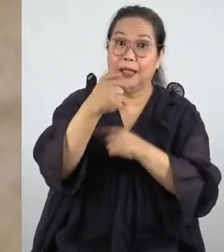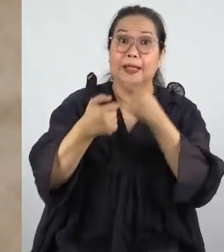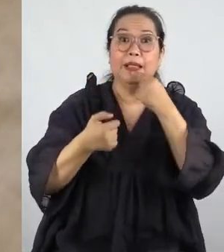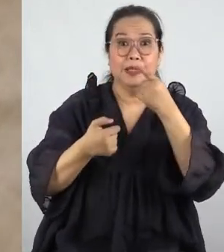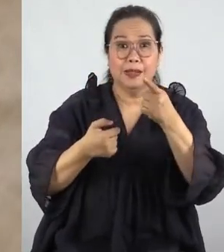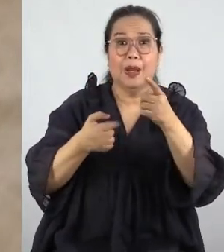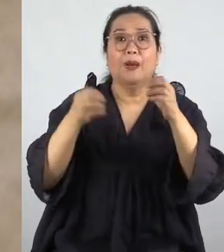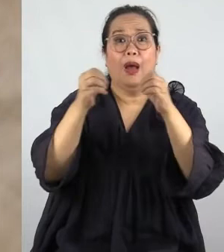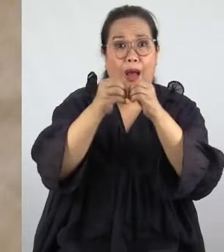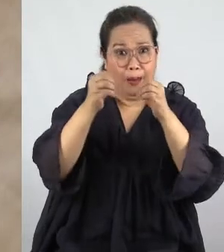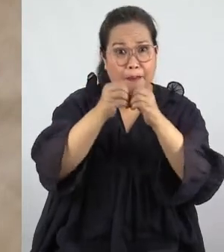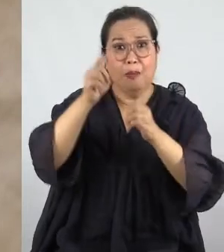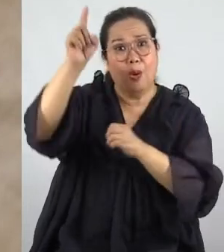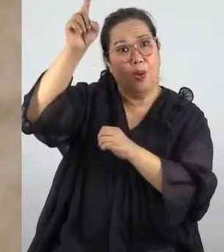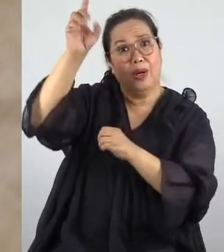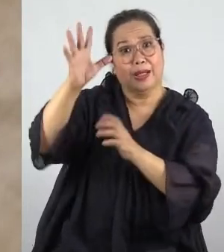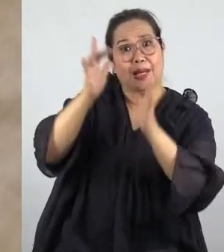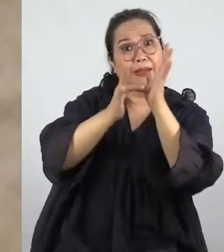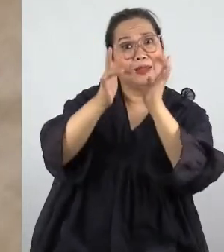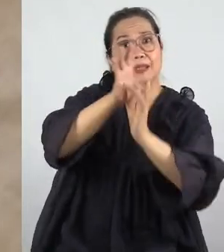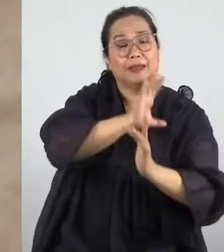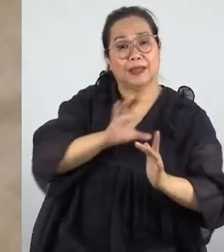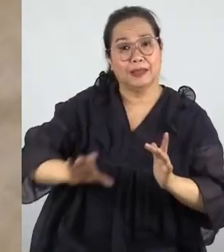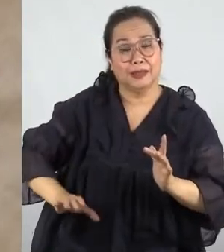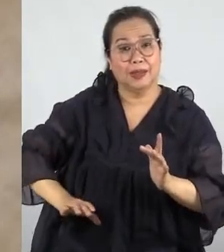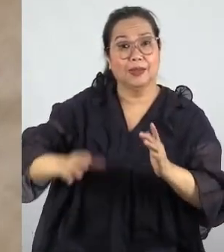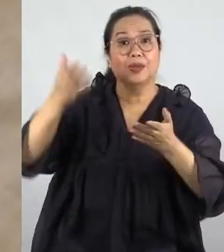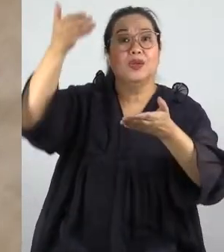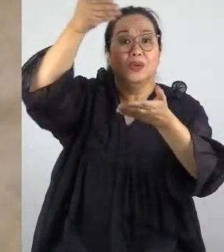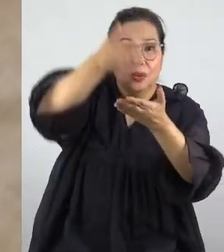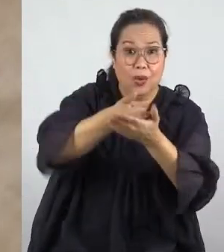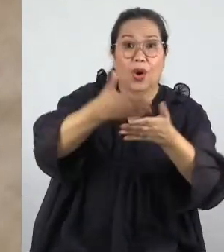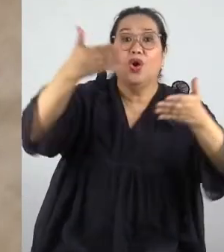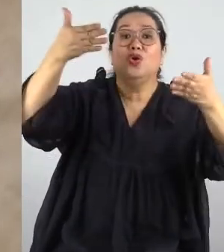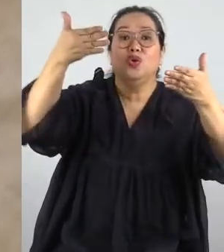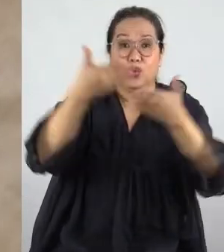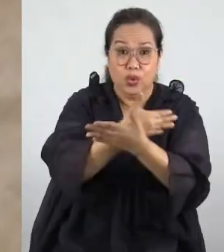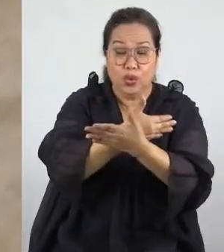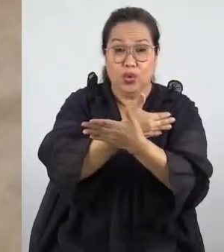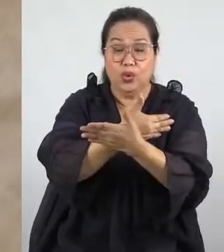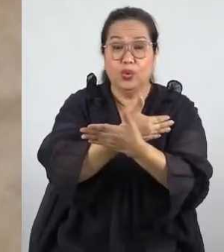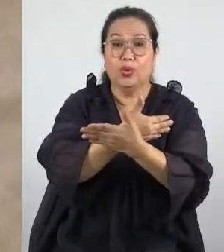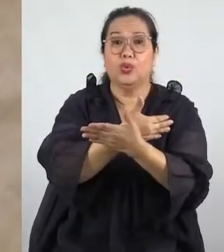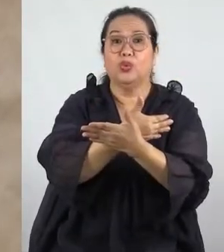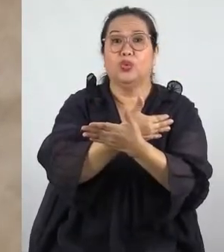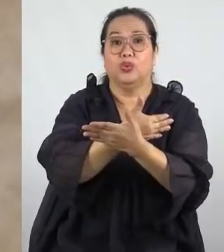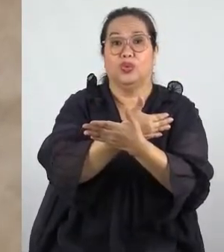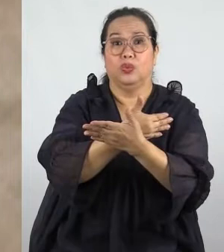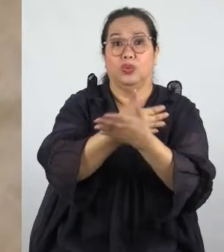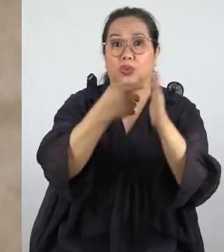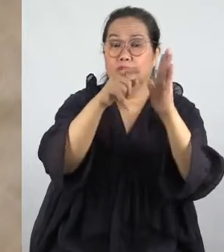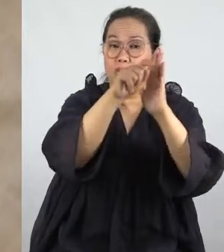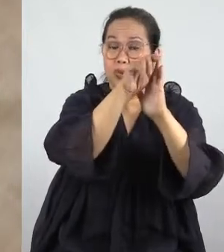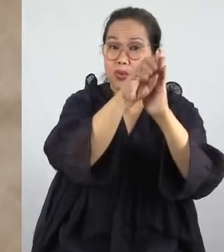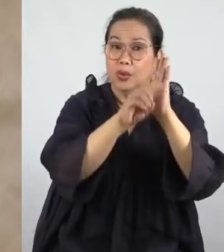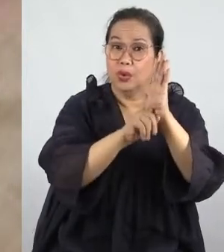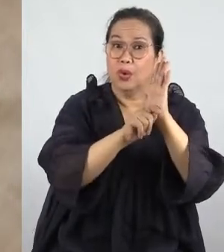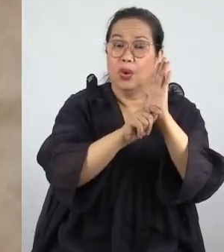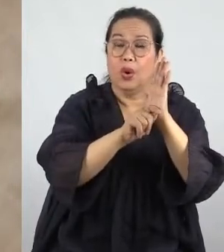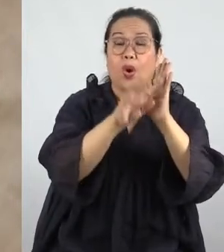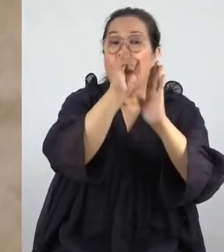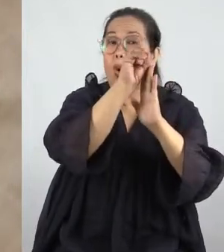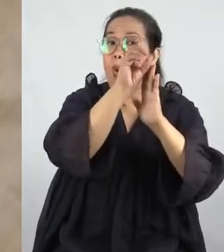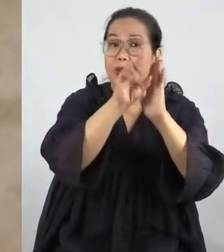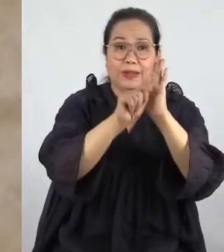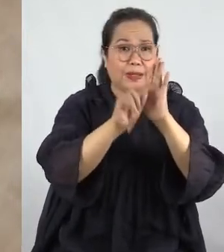niya, mas higit si Kristo. Dumating na ang bagong tipan. Wala na ang lumang